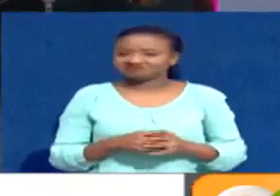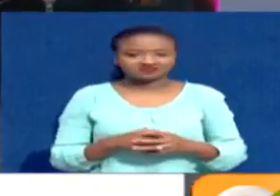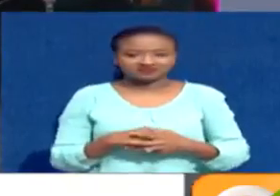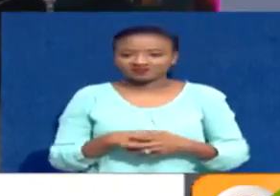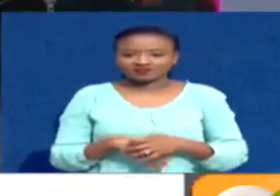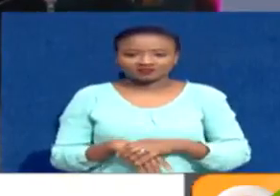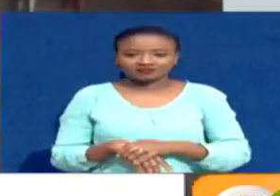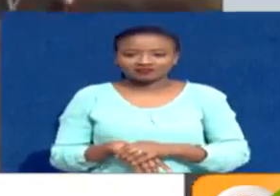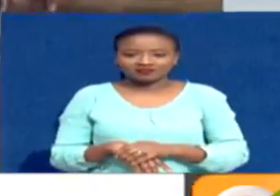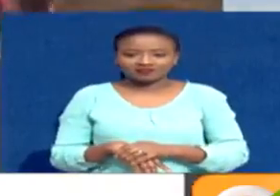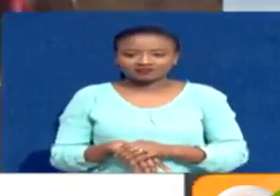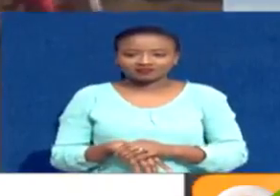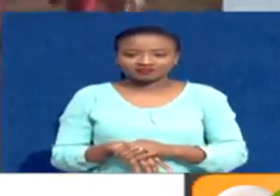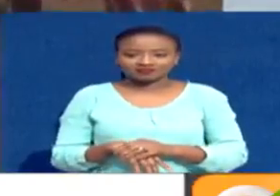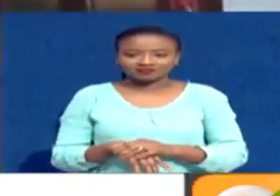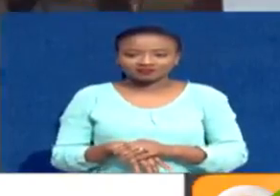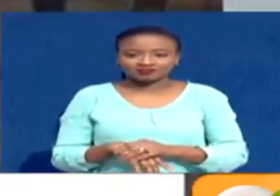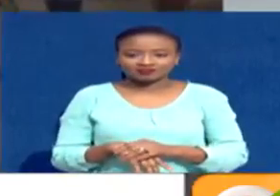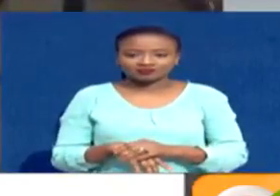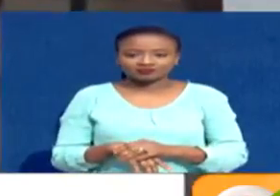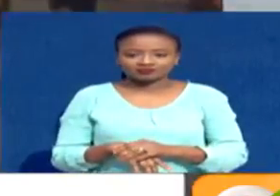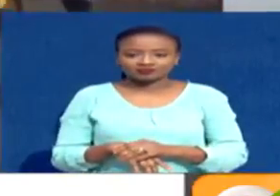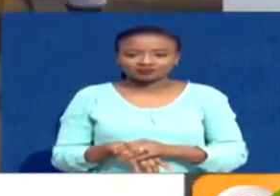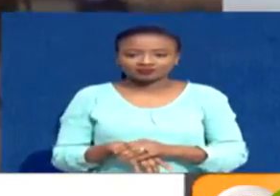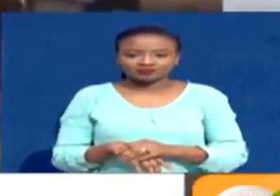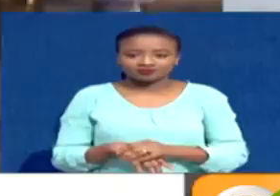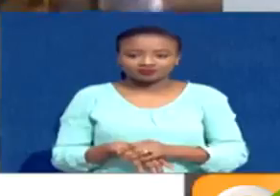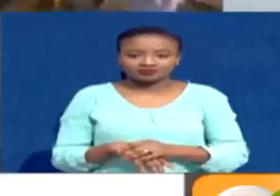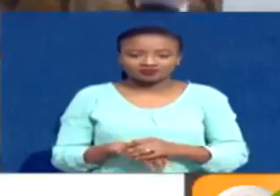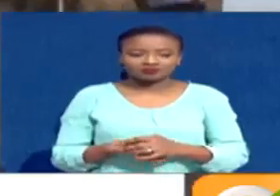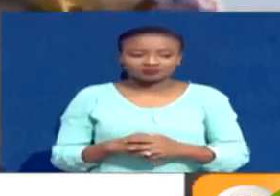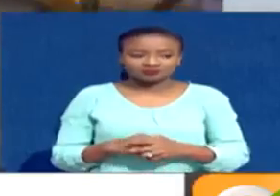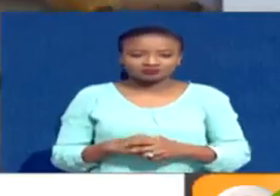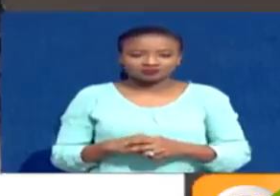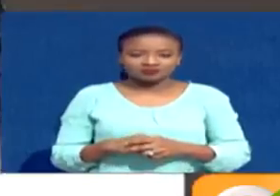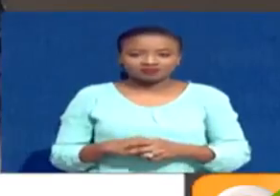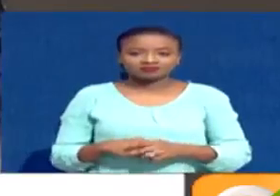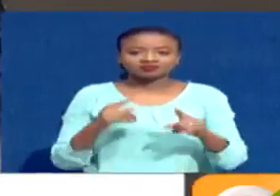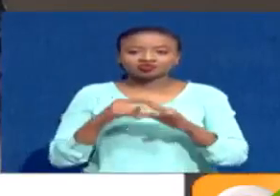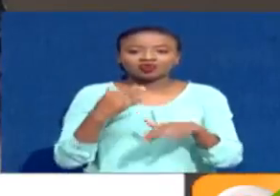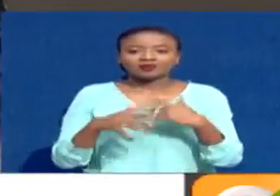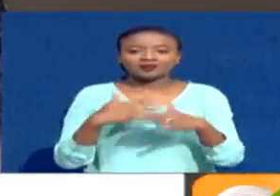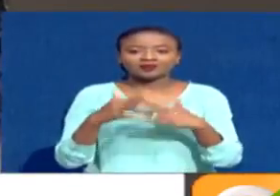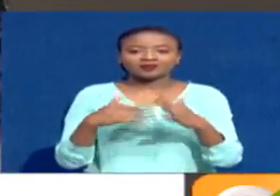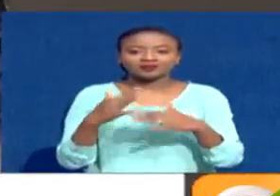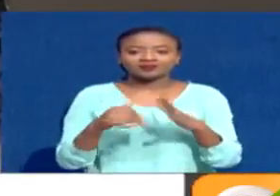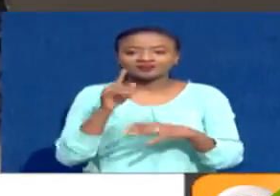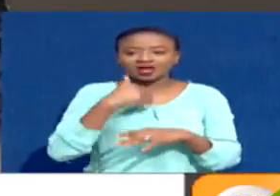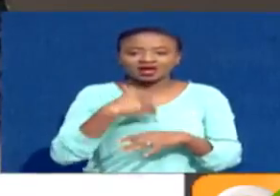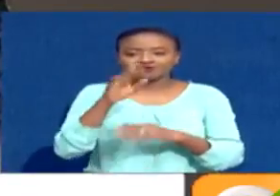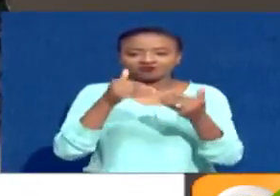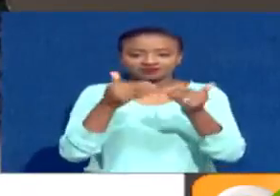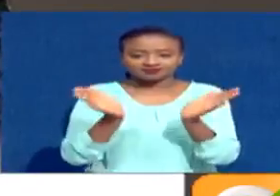Nikajiunga na university, nikakuwa bado nachezea university basketball team. Afterwards nikakuwa na family